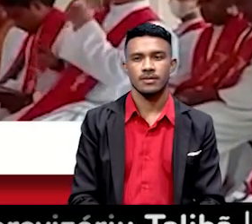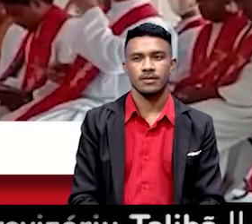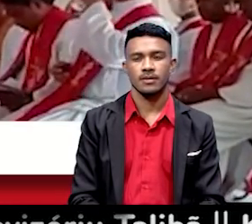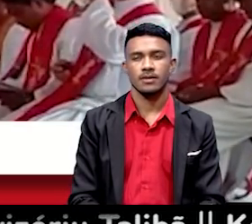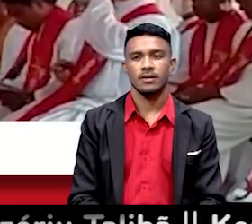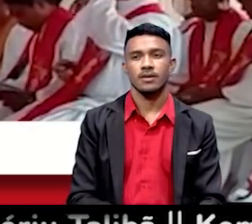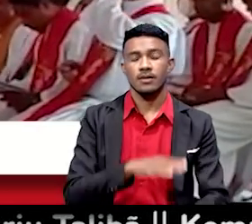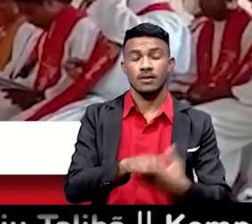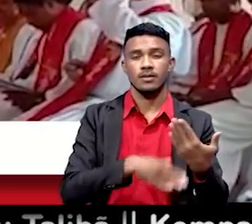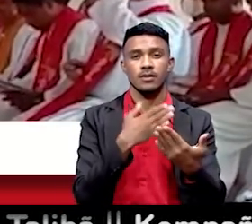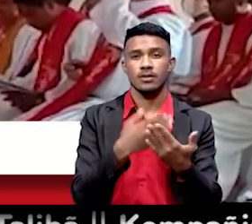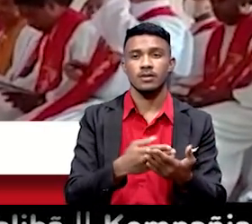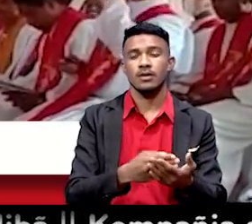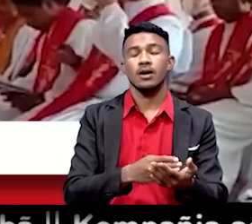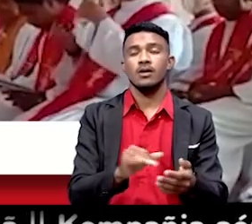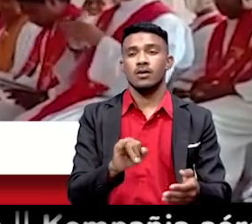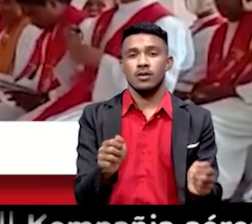Tul ko hauka